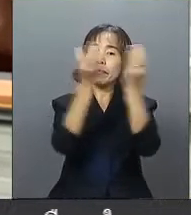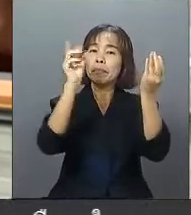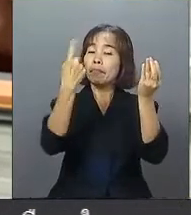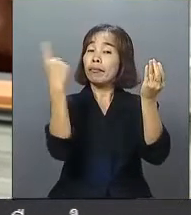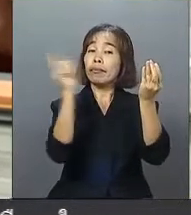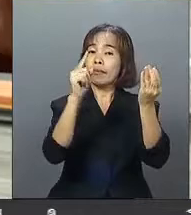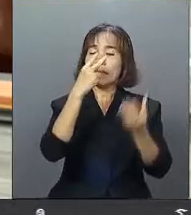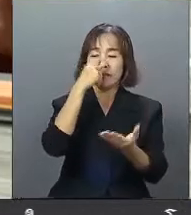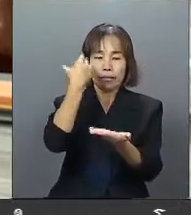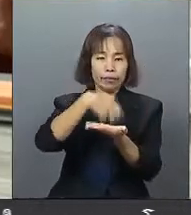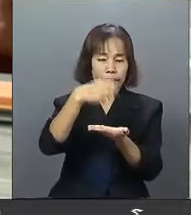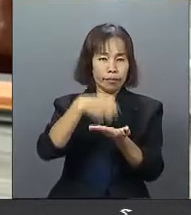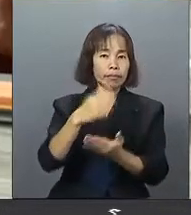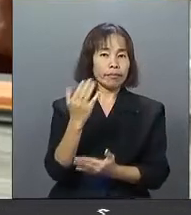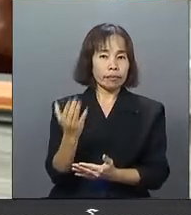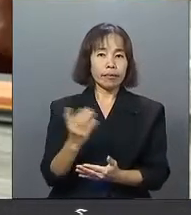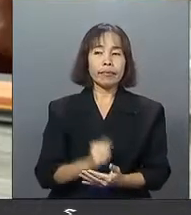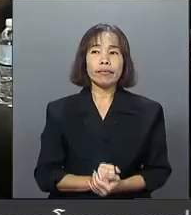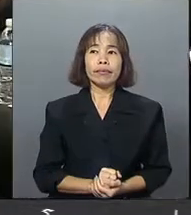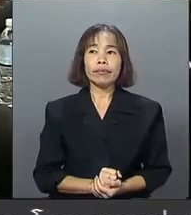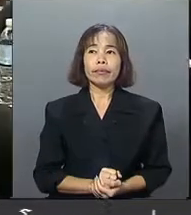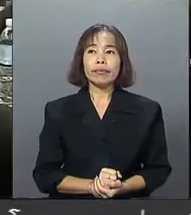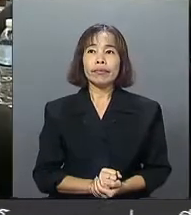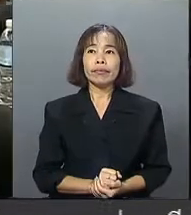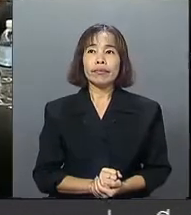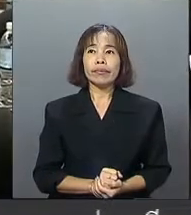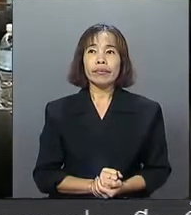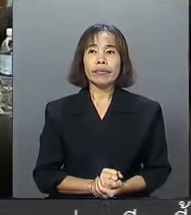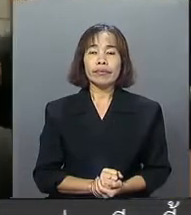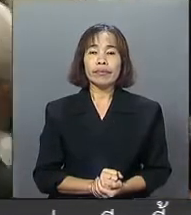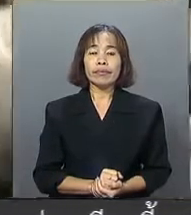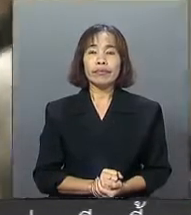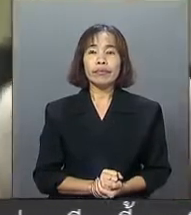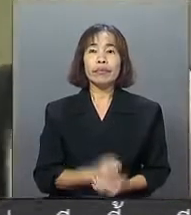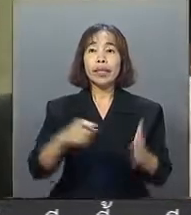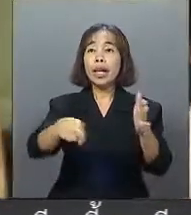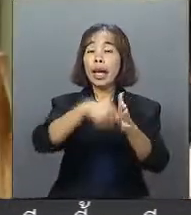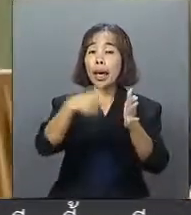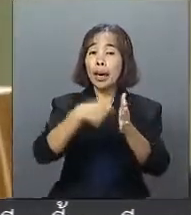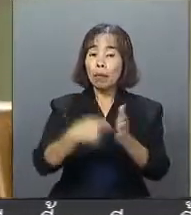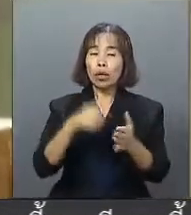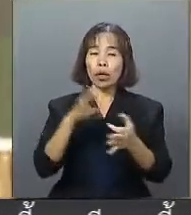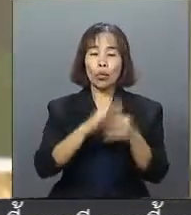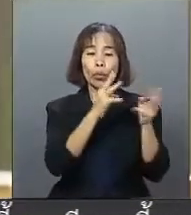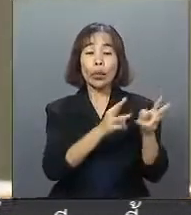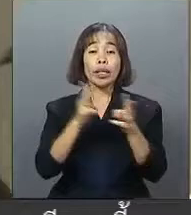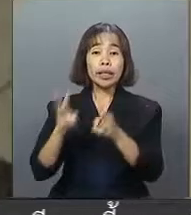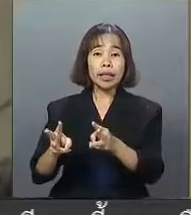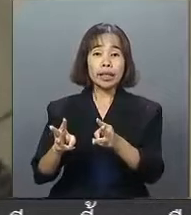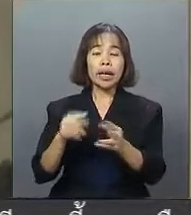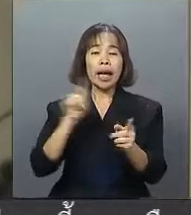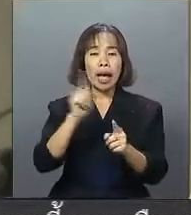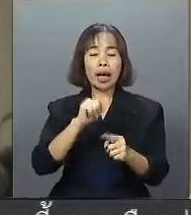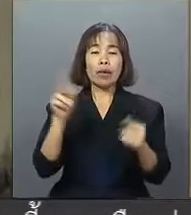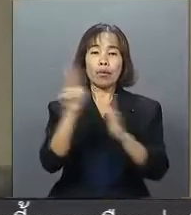ากรายงานของคุณญาณีไหว้ครูค่ะ นอกจากเหตุผลเรื่องกระบวนการร่างกฎหมายที่ต้องเปิดรับฟังความ